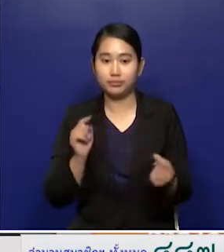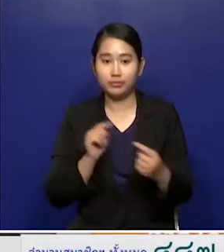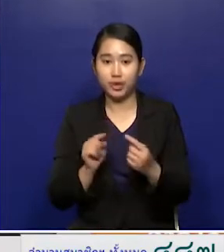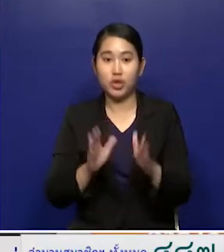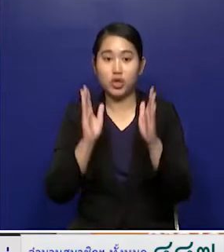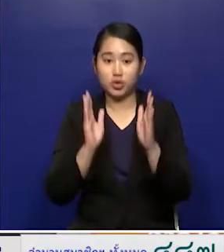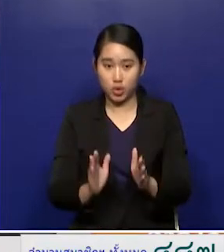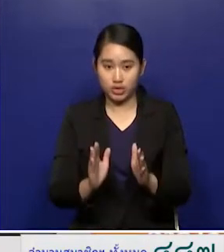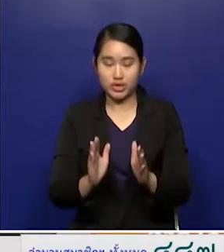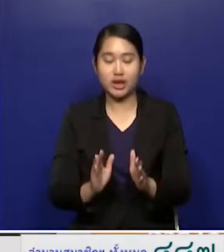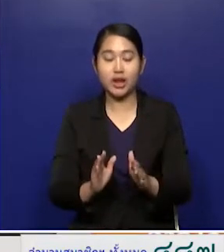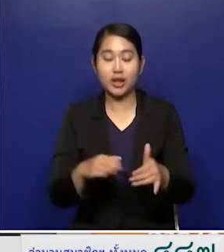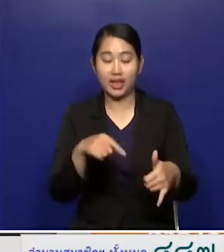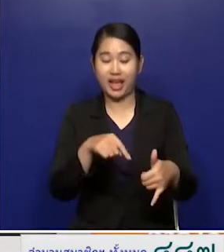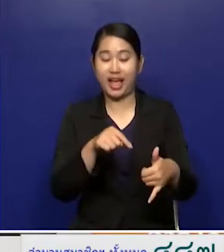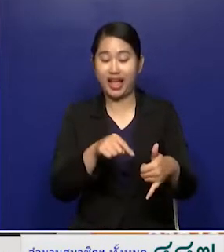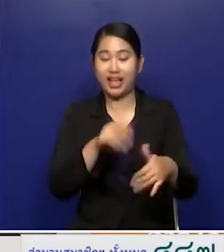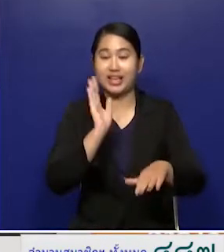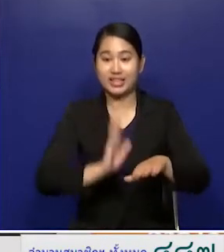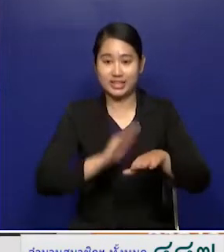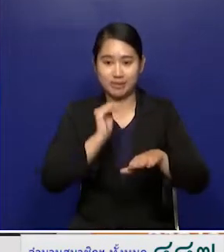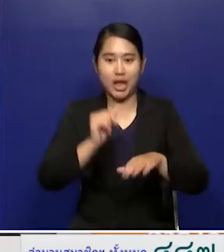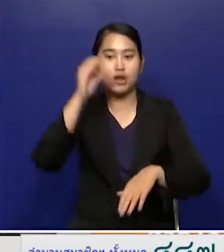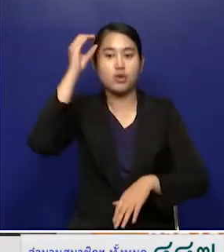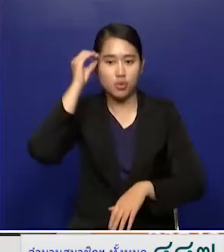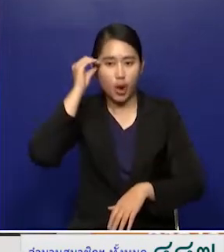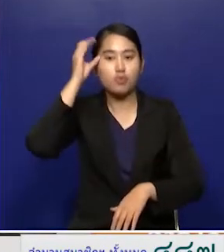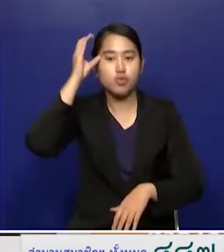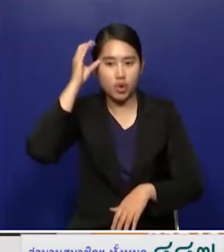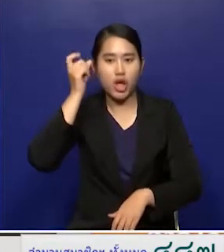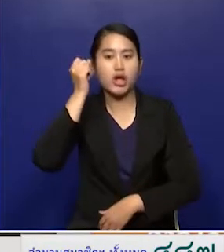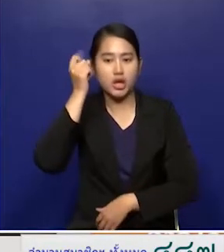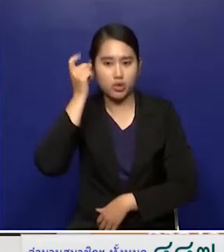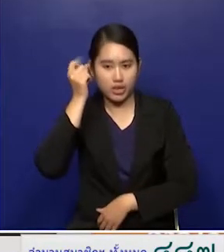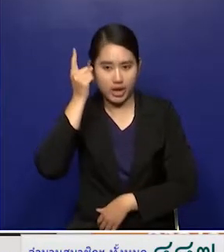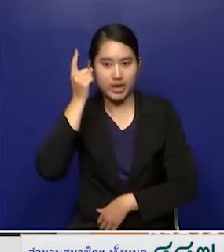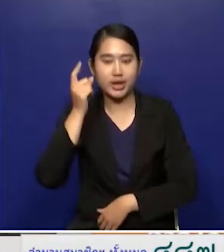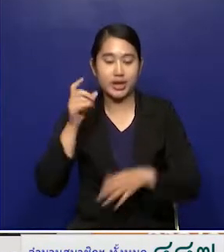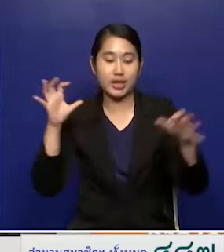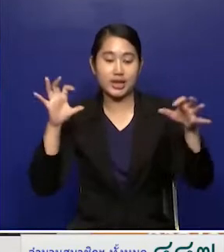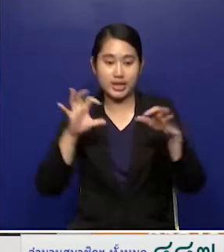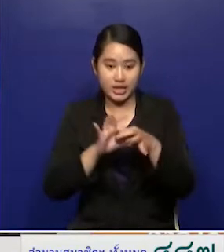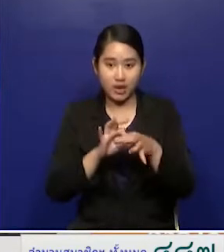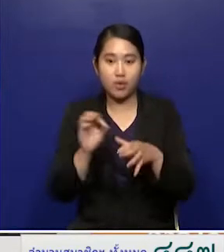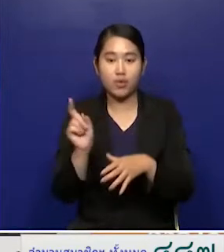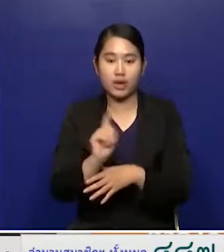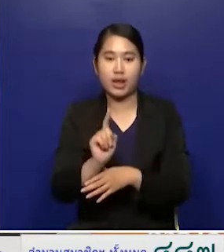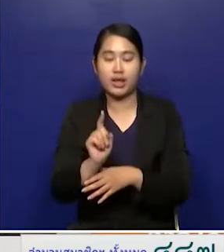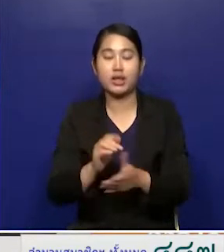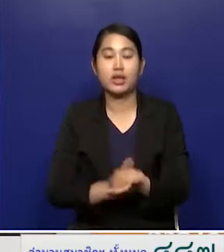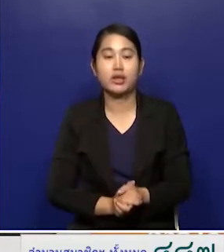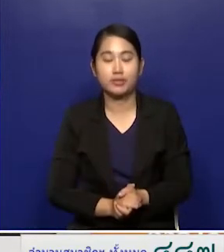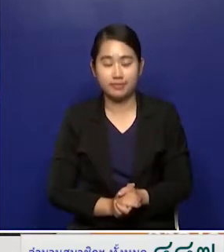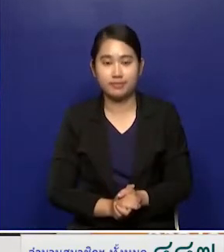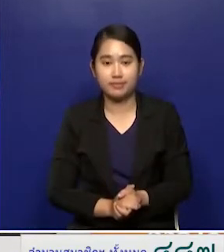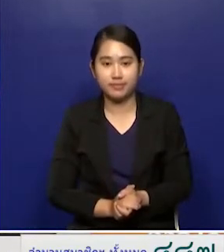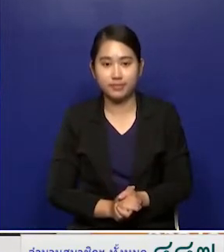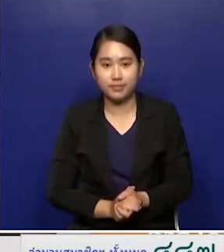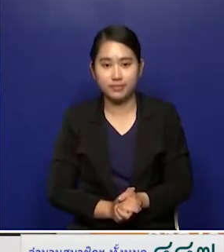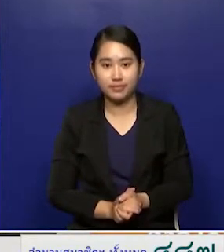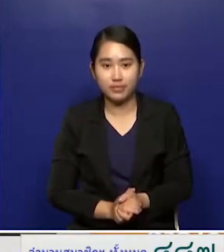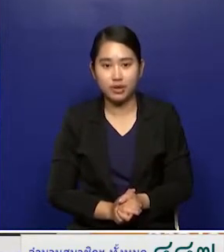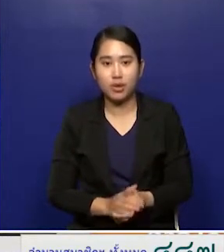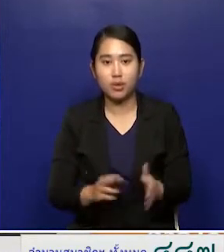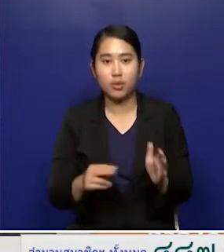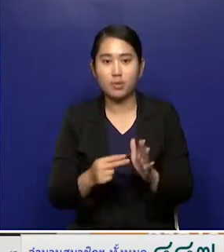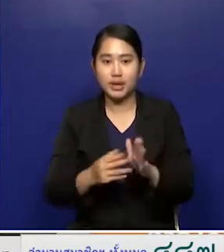ที่มีคามรู้ ความคิด demos some้กับคนทต้องเกิดมาใน...ต้องใช